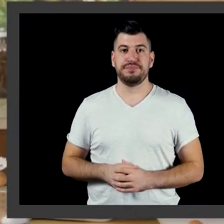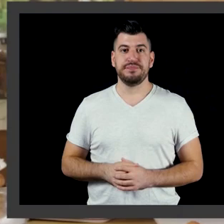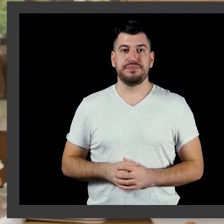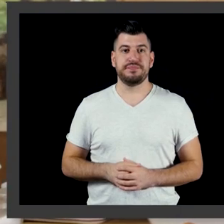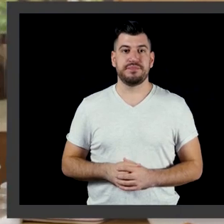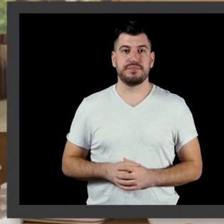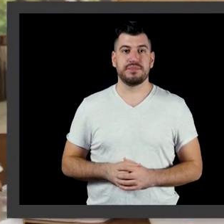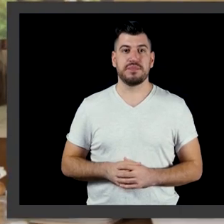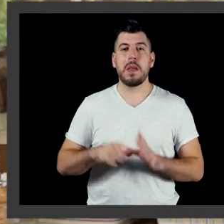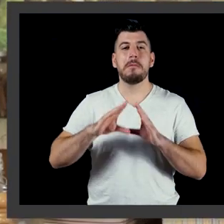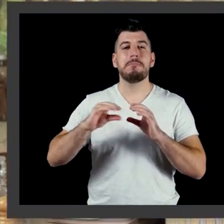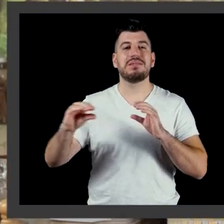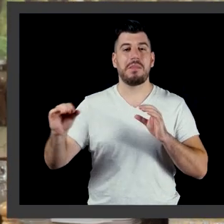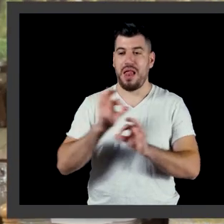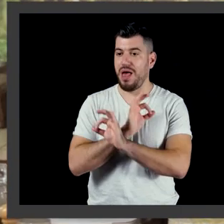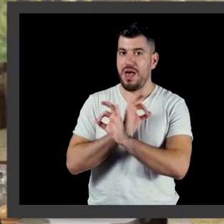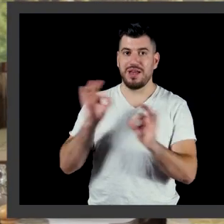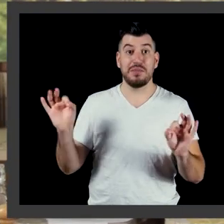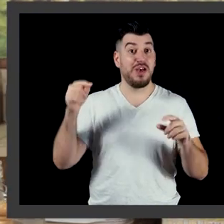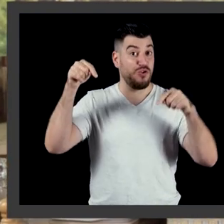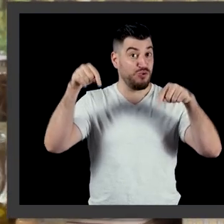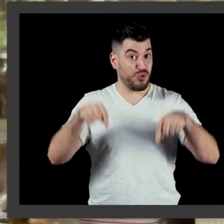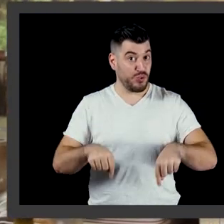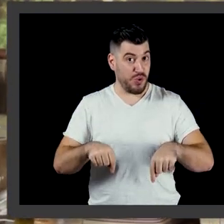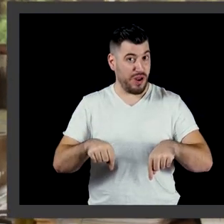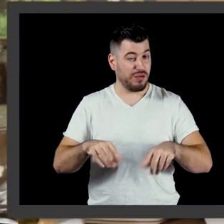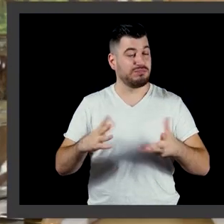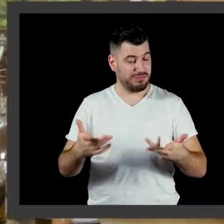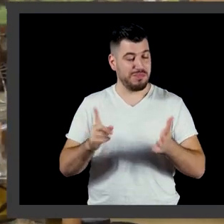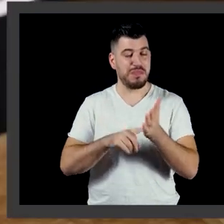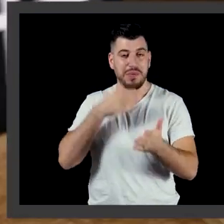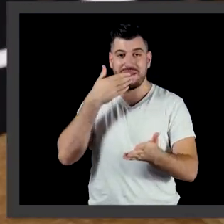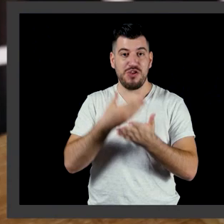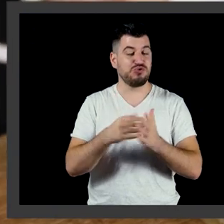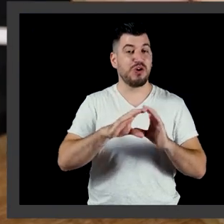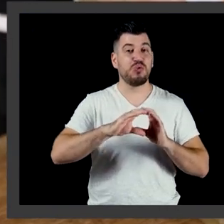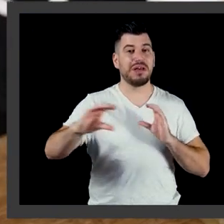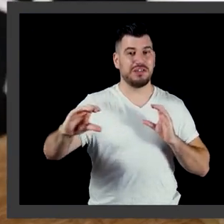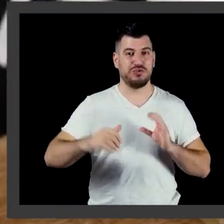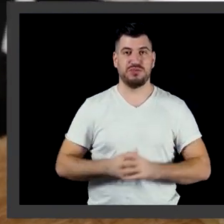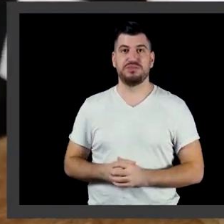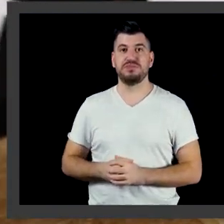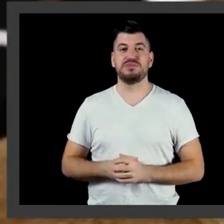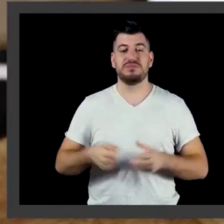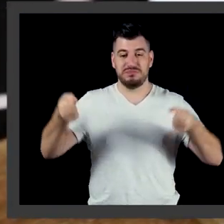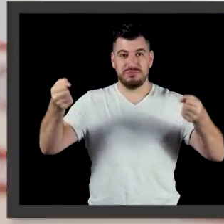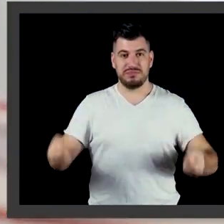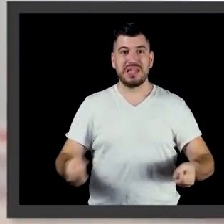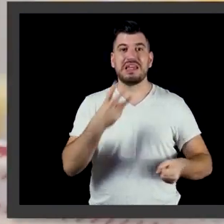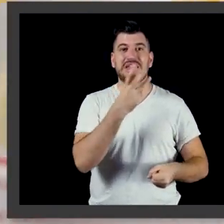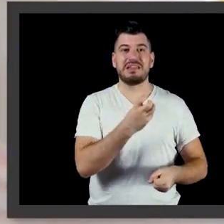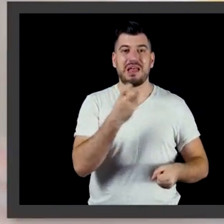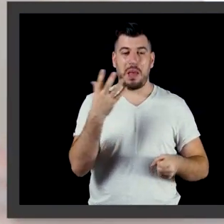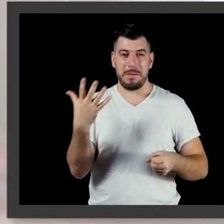Η μπεσαμέλ μου είναι έτοιμη, οπότε πάμε να ολοκληρώσουμε το παστίτσιο μας. Στον πάτωνο στα ψιού 35x25